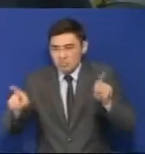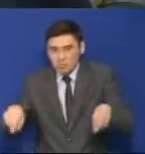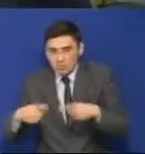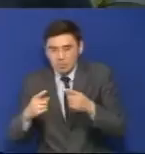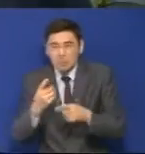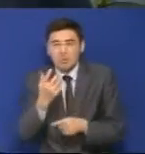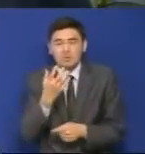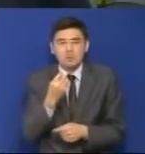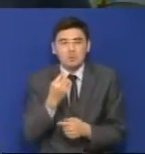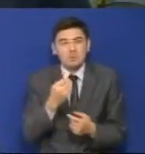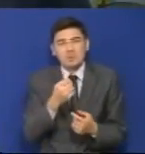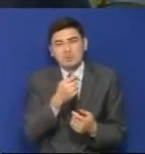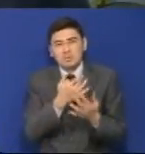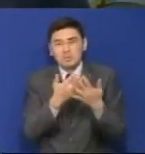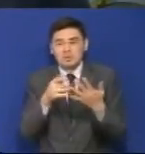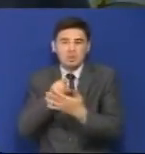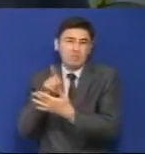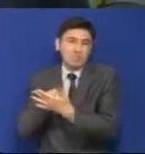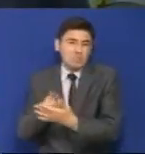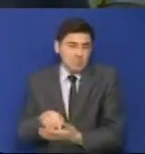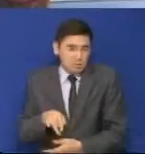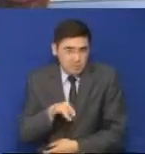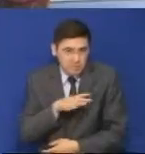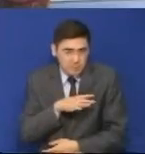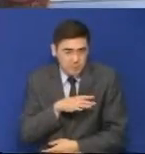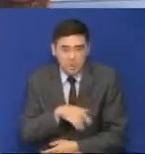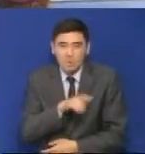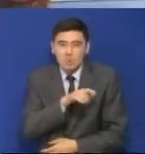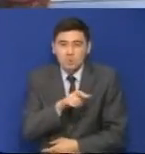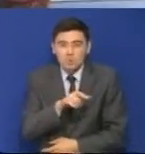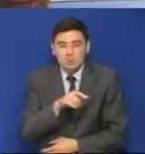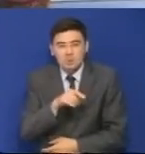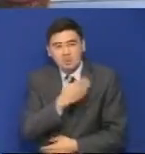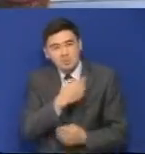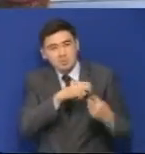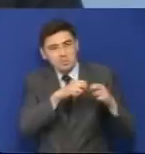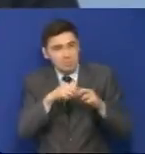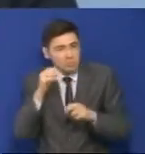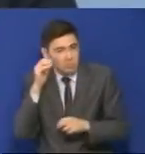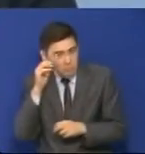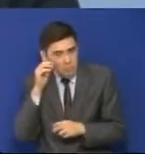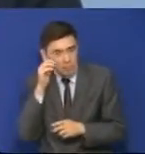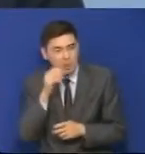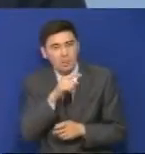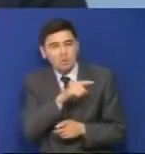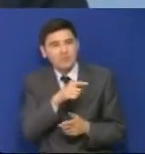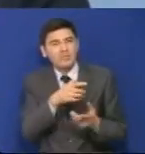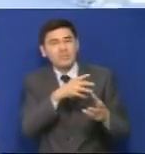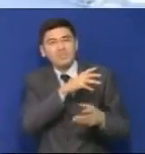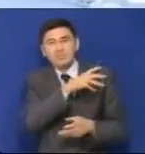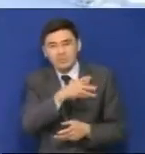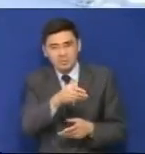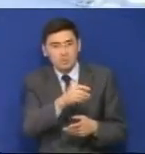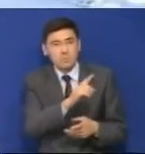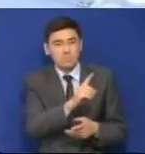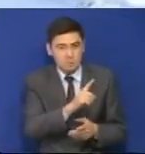көліктердің жұмысы туралы мәселелерді көтерді. Қабылдауға келген қала тұрғындарын тыңдаған Ермак Сәлімов өтініштердің назардан тыс қалмайтынын,